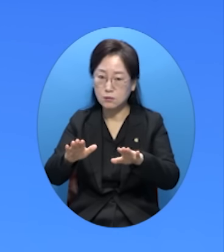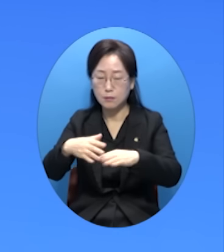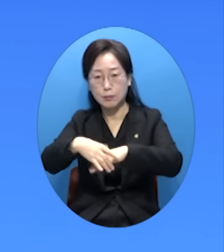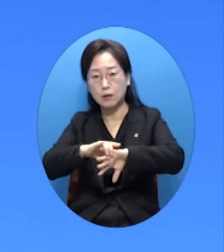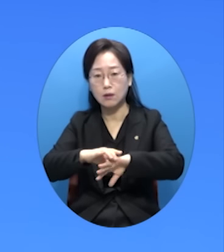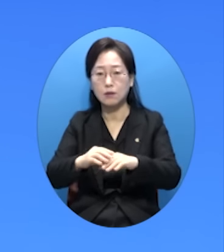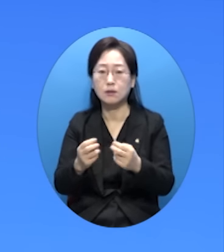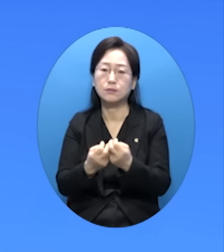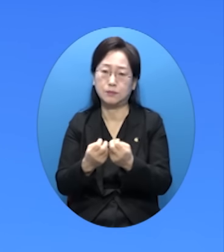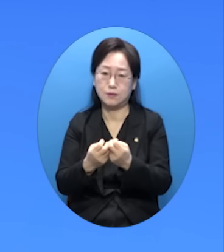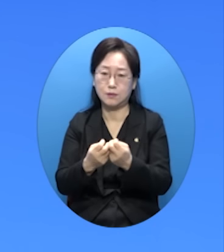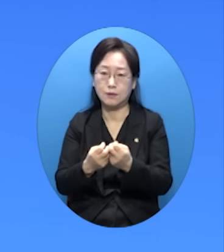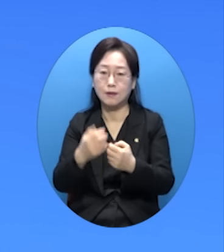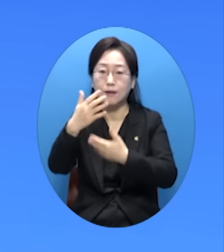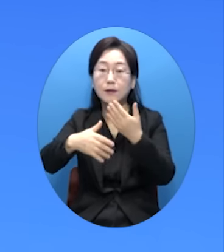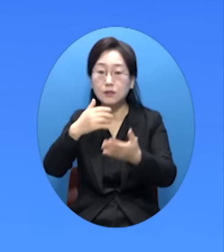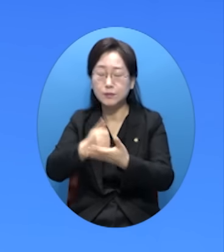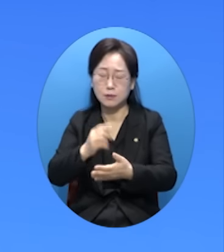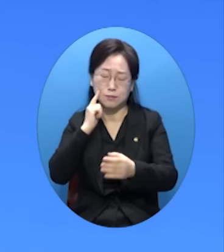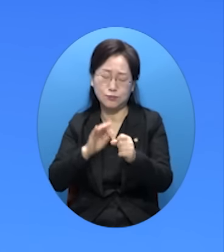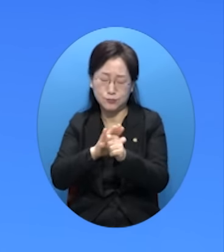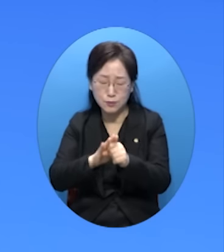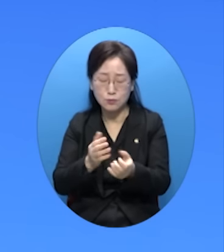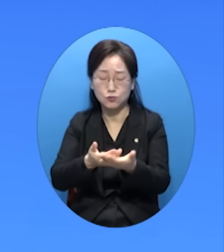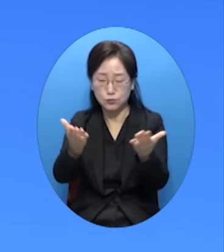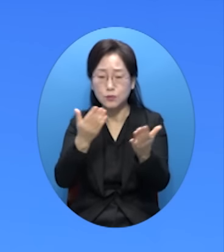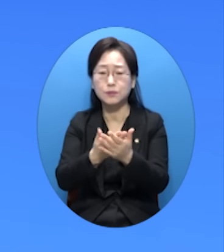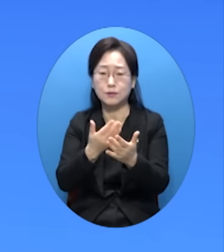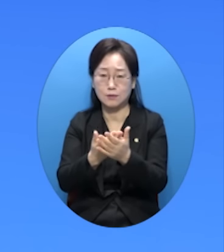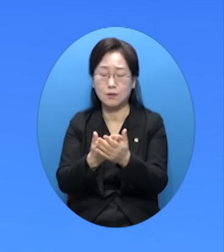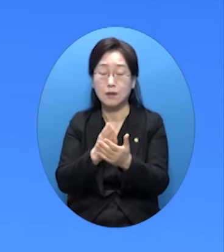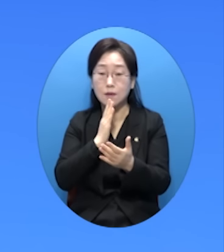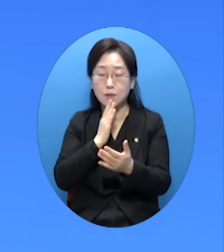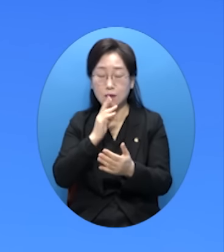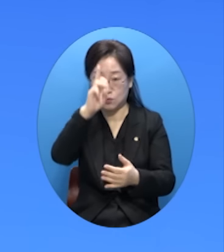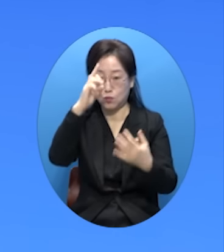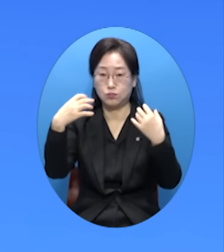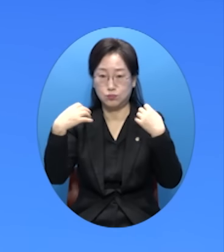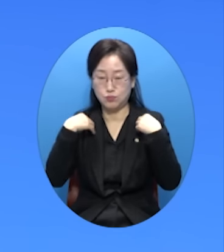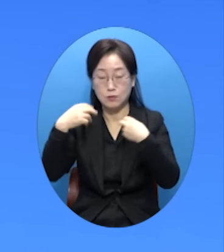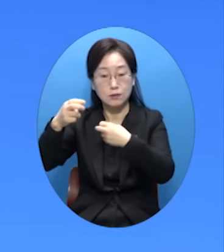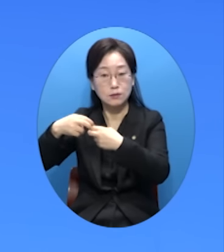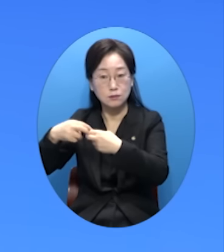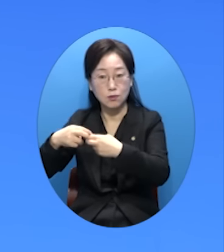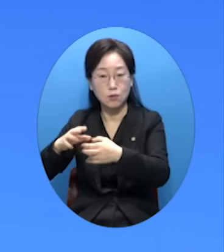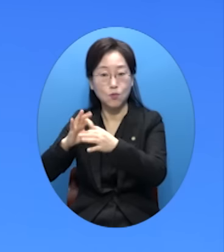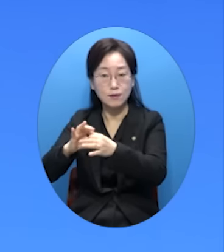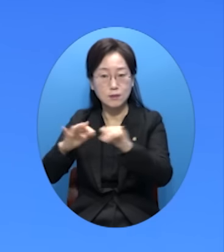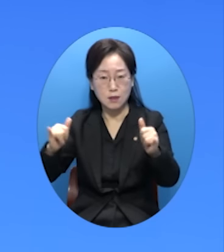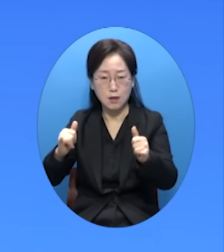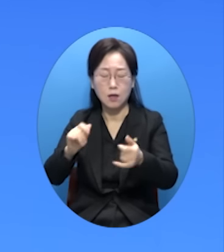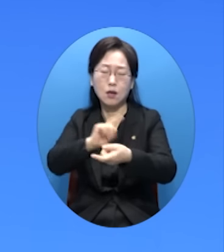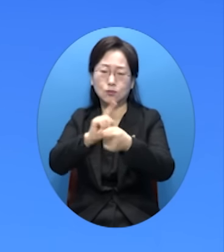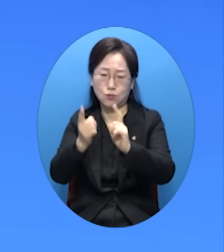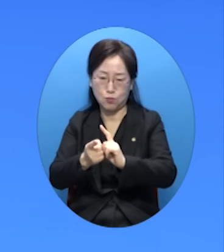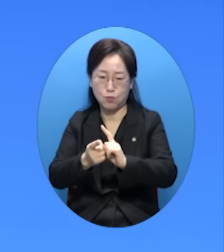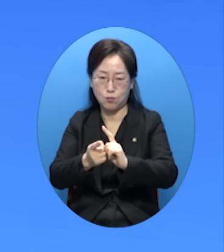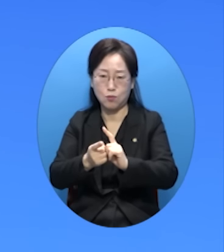있습니다. 하나님께서 긍휼함을 베풀어 주셔서 정부나 의료계나 한 걸음씩 뒤로